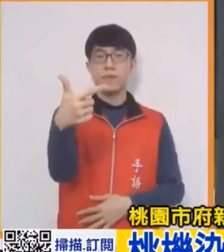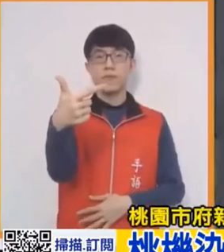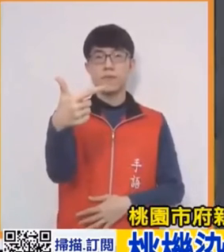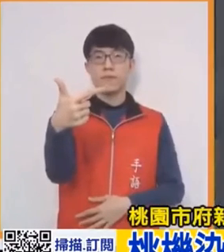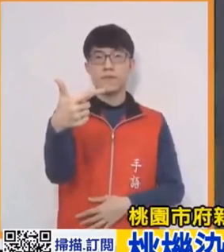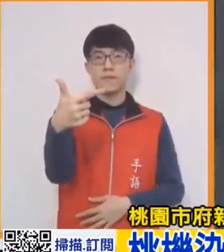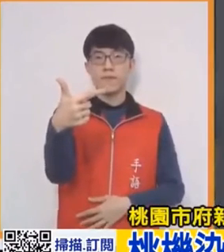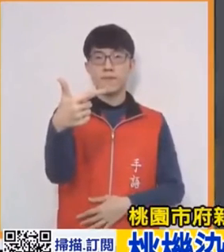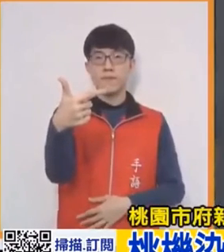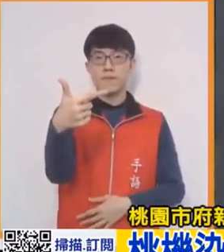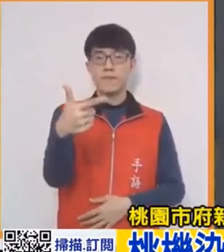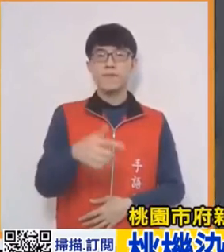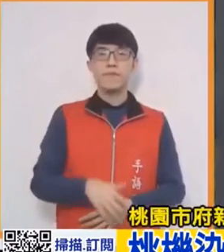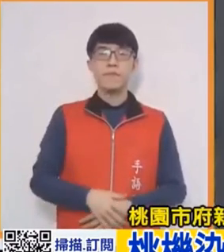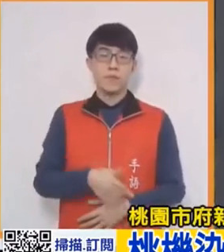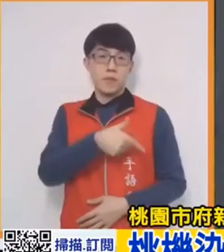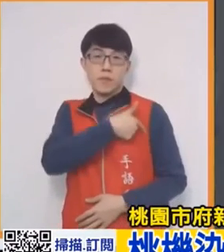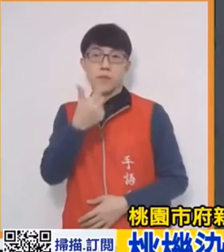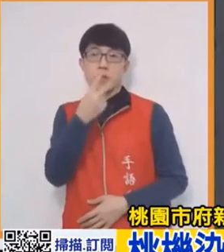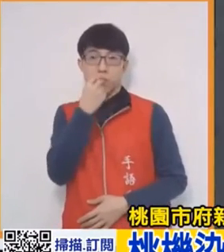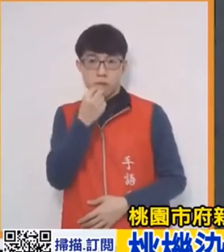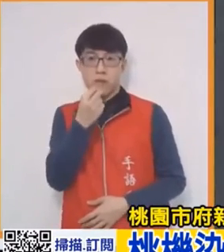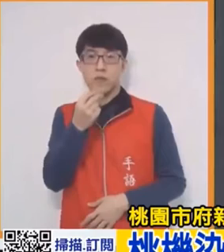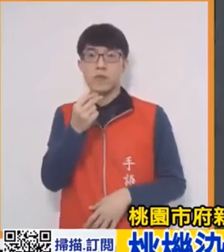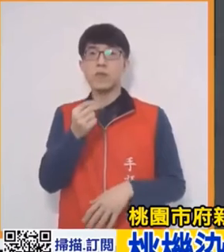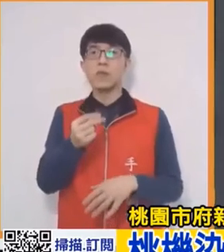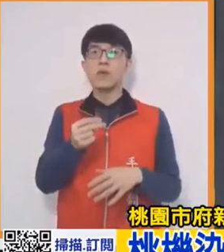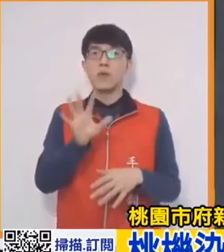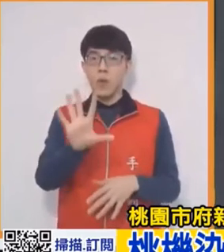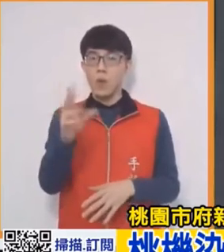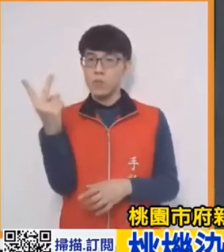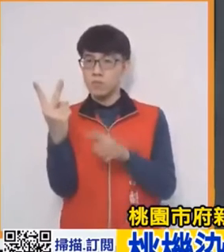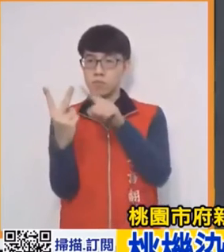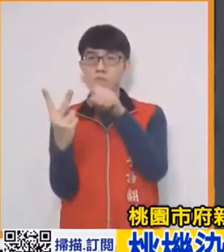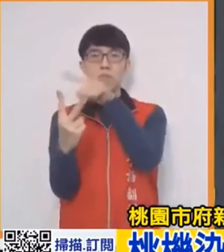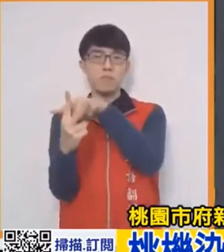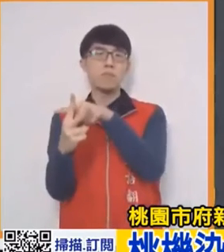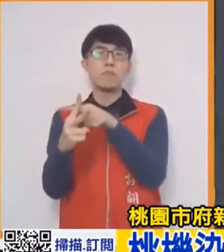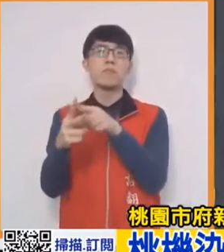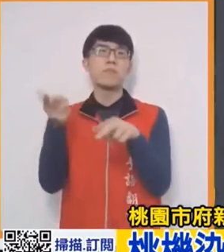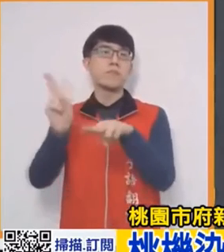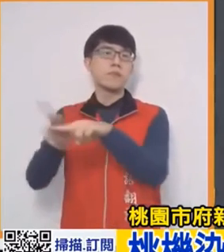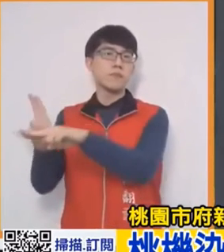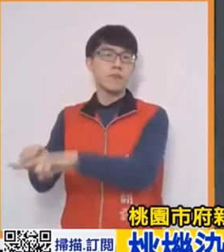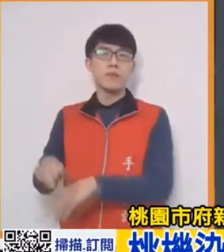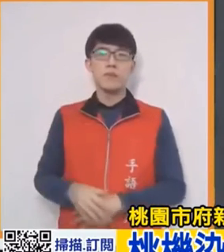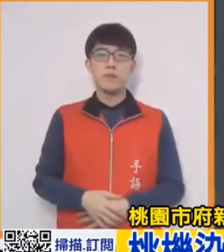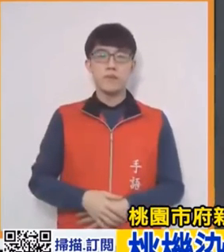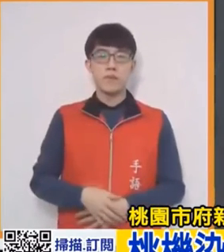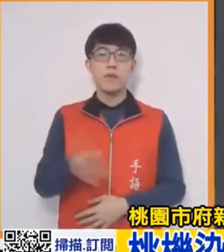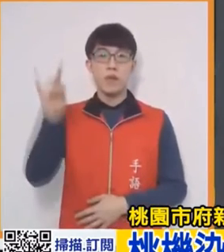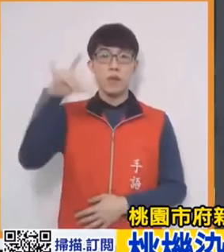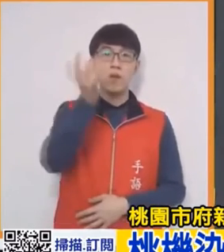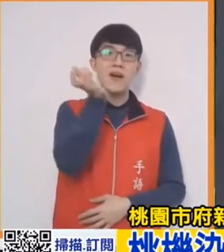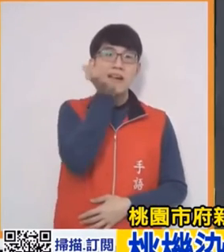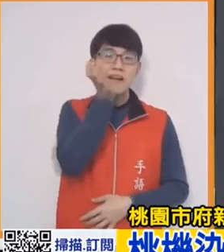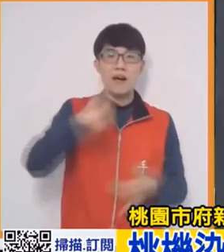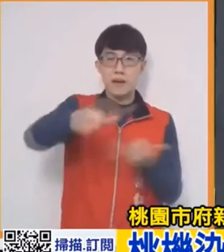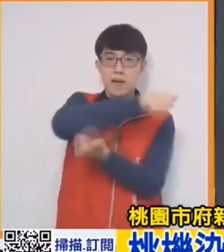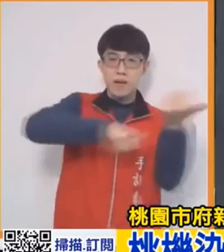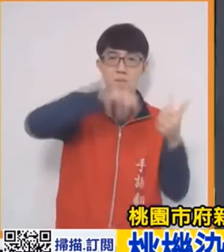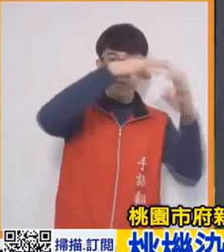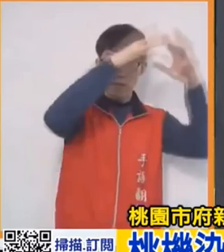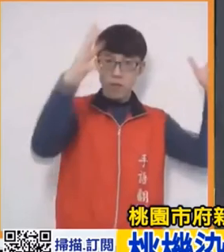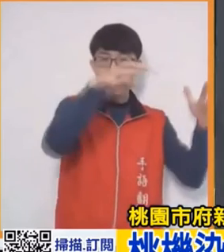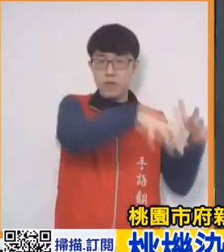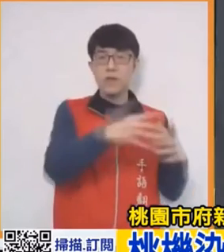今假日的时候是有2处采检站是没有采检的。那龙岗大操场的天幕、北区